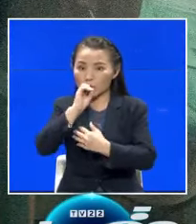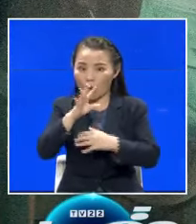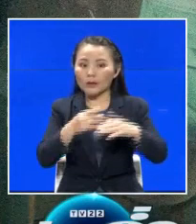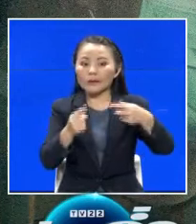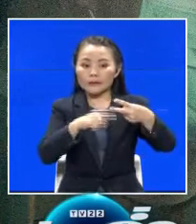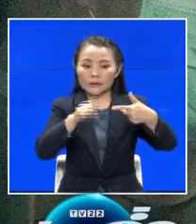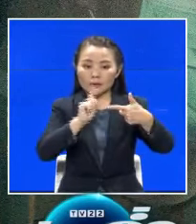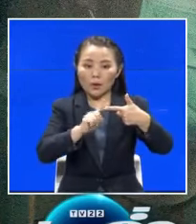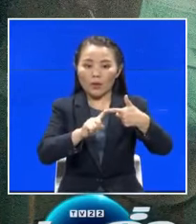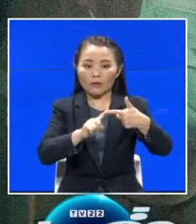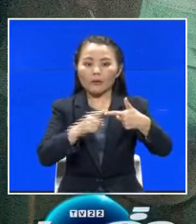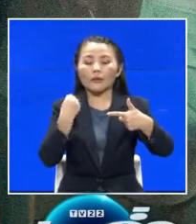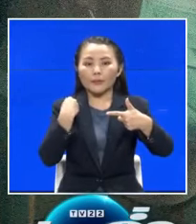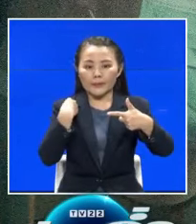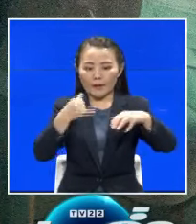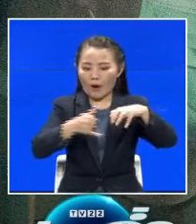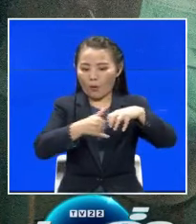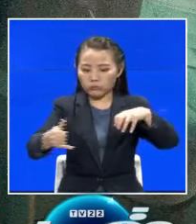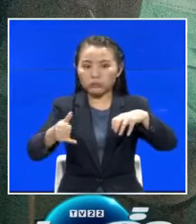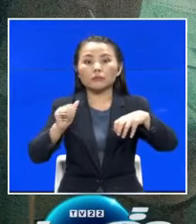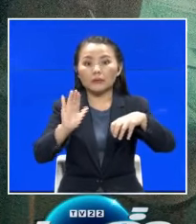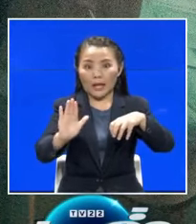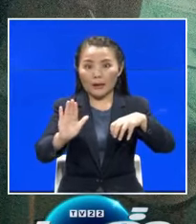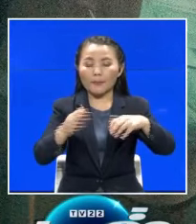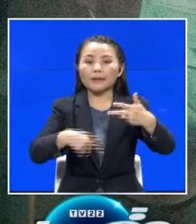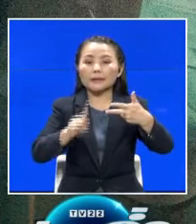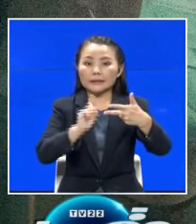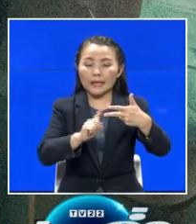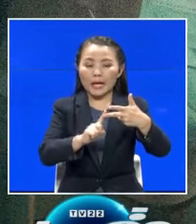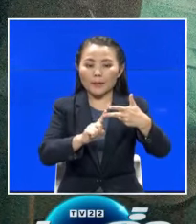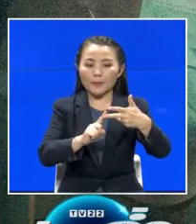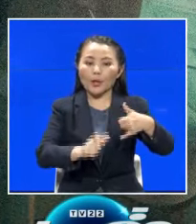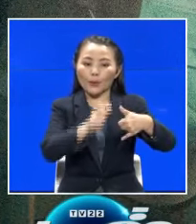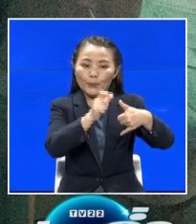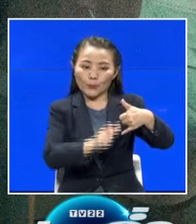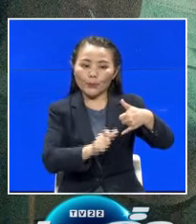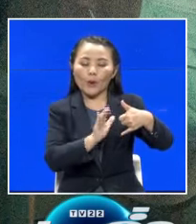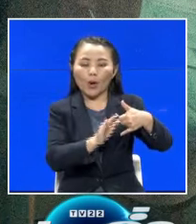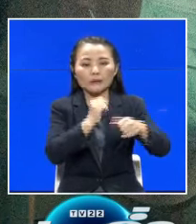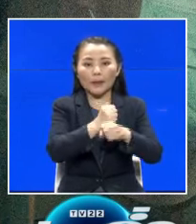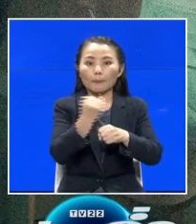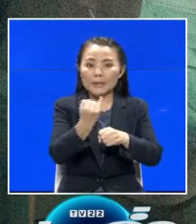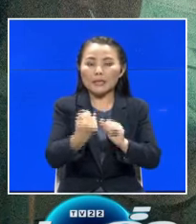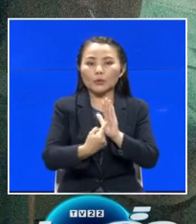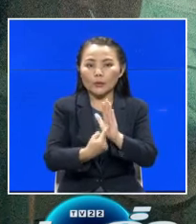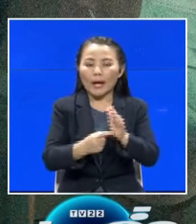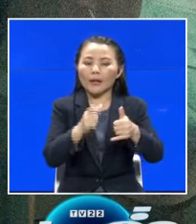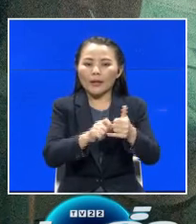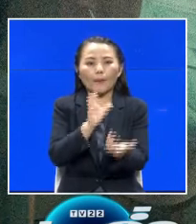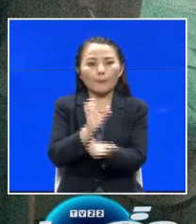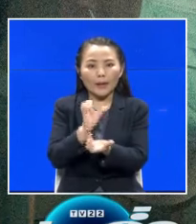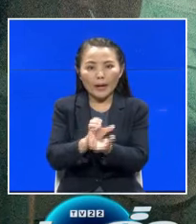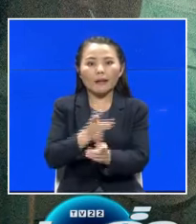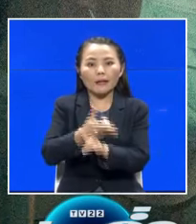ามออกนอกเขตท้องที่ที่อาศัยโดยไม่ได้รับอนุญาต3ห้ามประพฤติตนเสื่อมเสียเช่นอะไรบ้างเช่นการเล่นพ